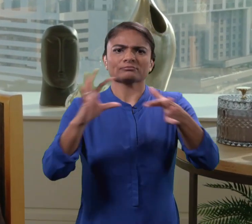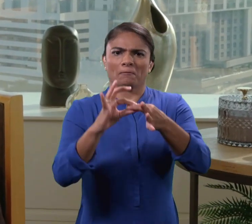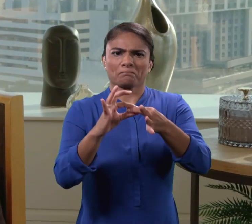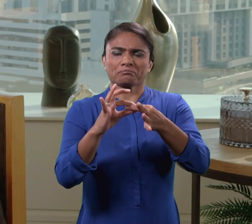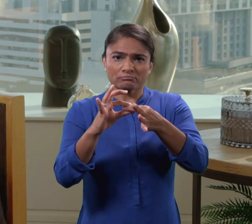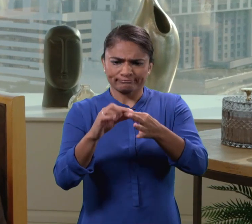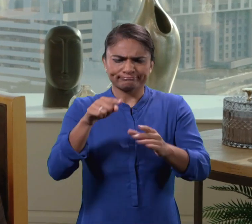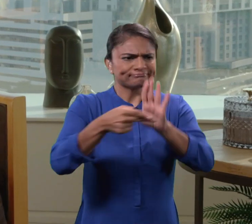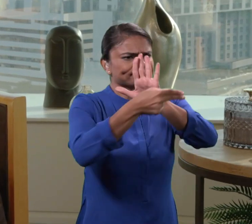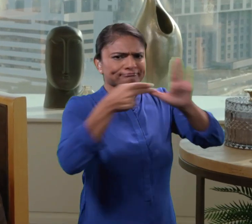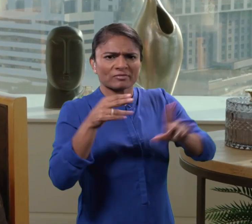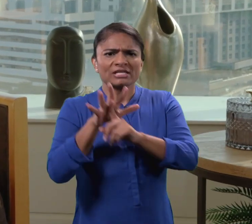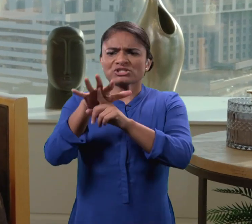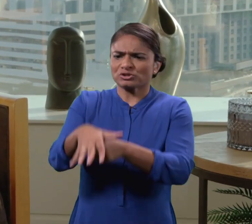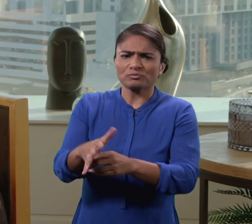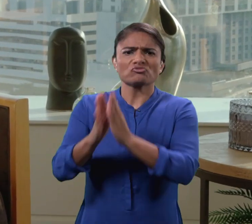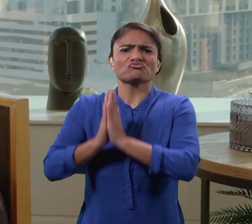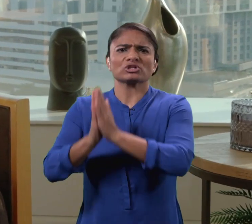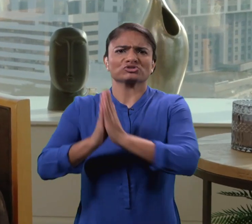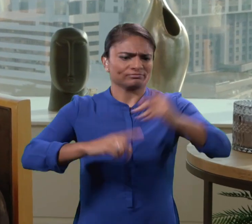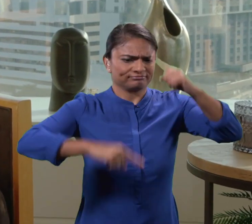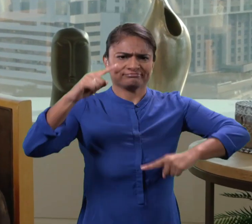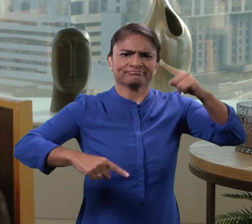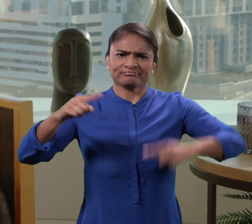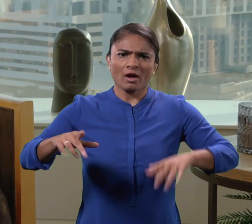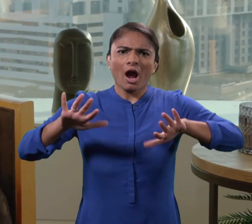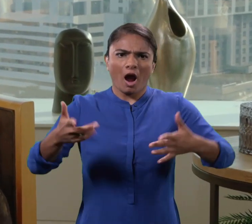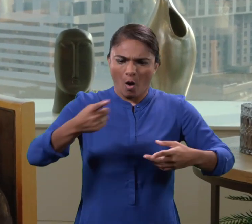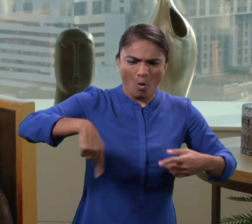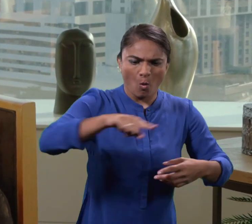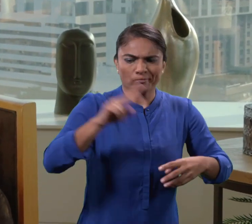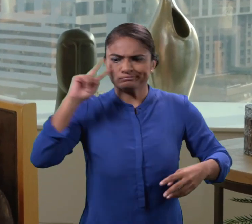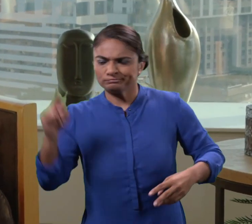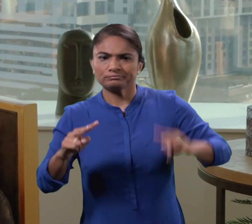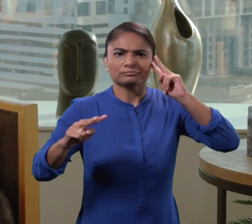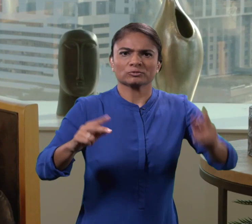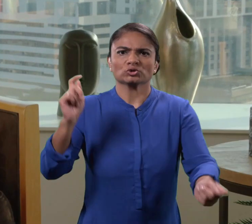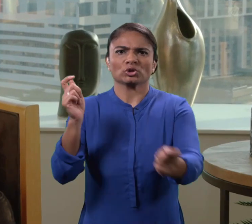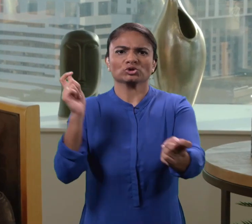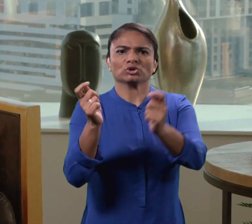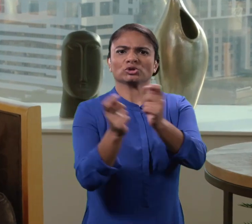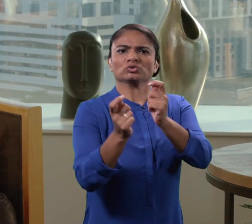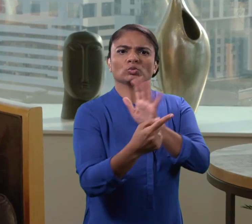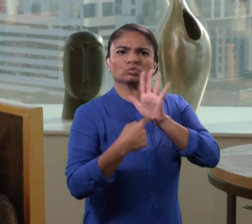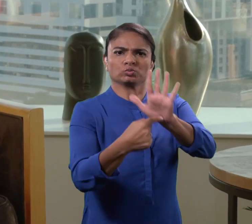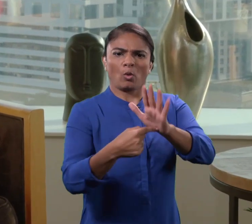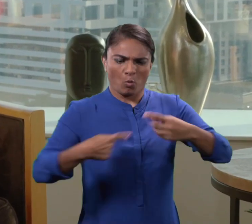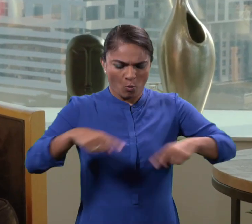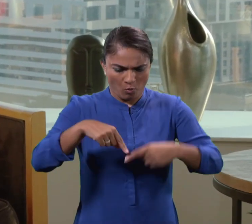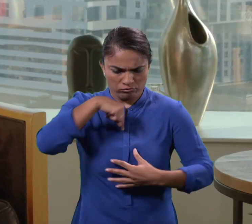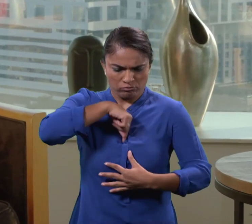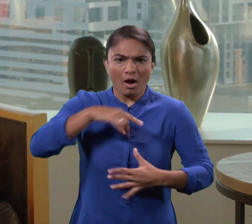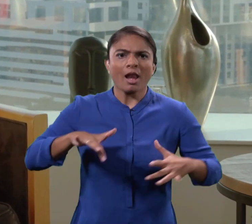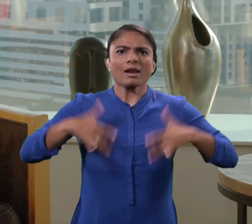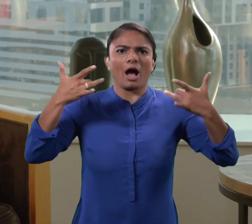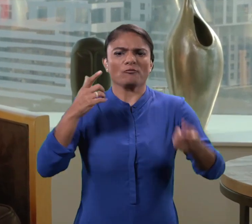gestremdheid, stigma en diskriminasie in verskillende godsdienstige gelowe en die verandering van hierdie verskillende godsdienstige groepe en